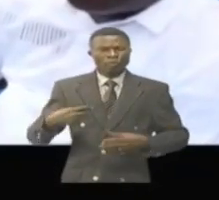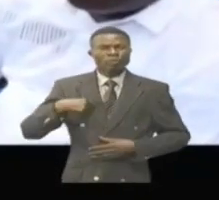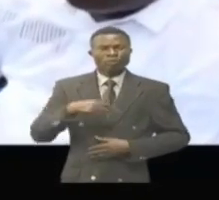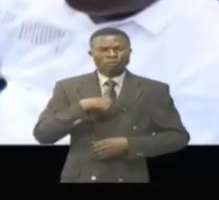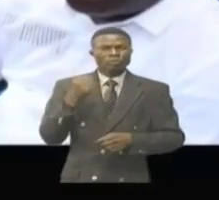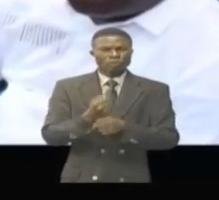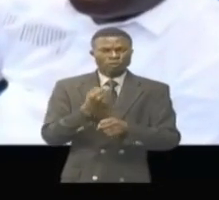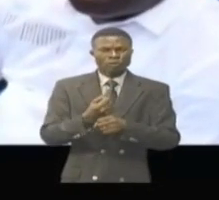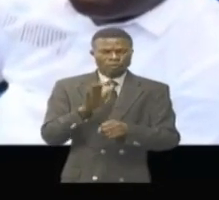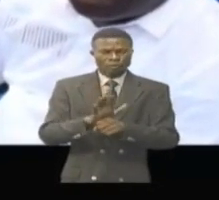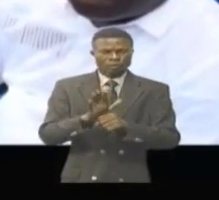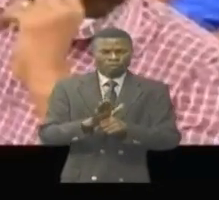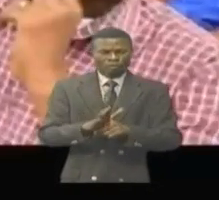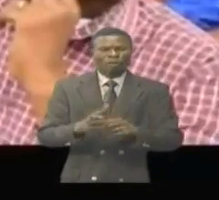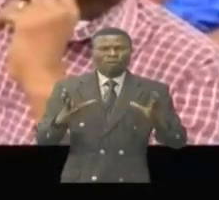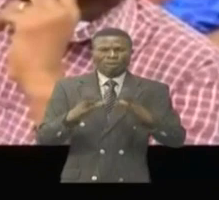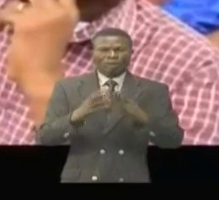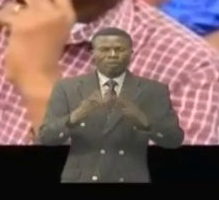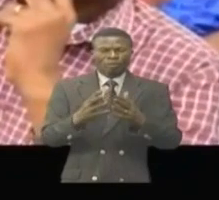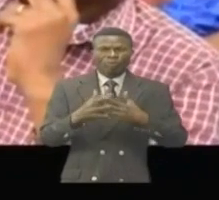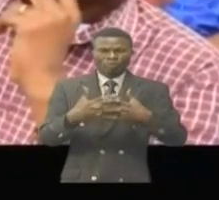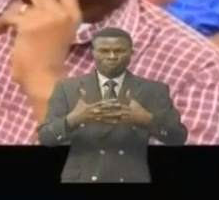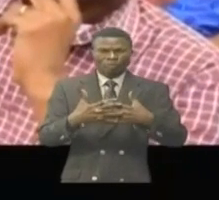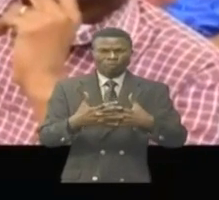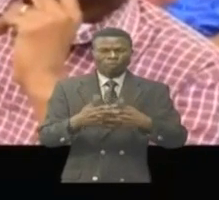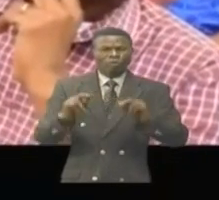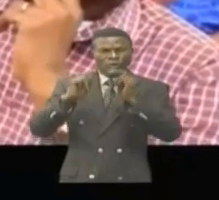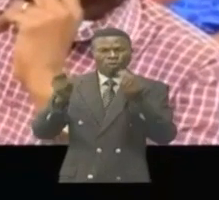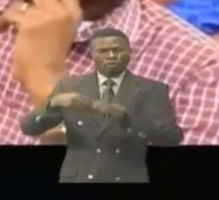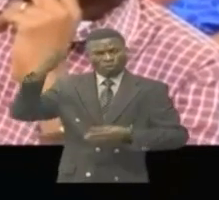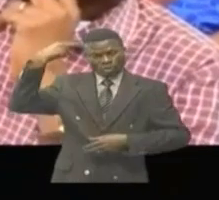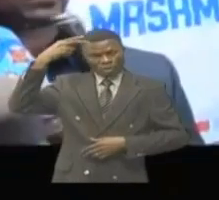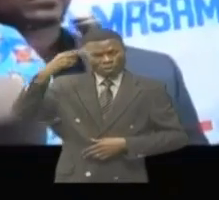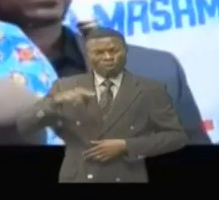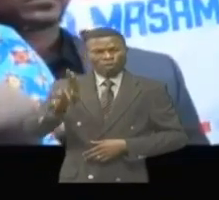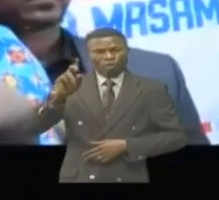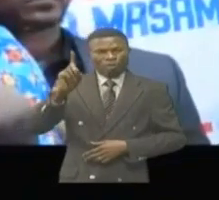travailler en étroite collaboration avec le parti UDPS.